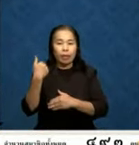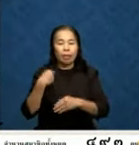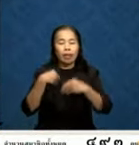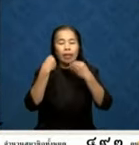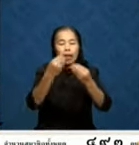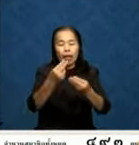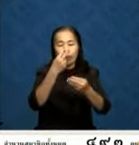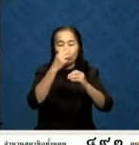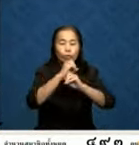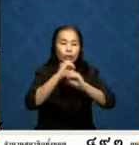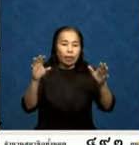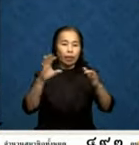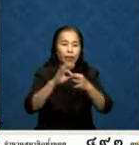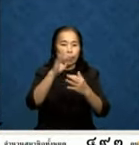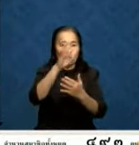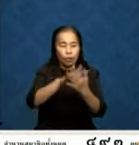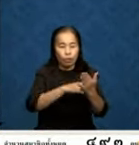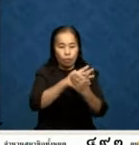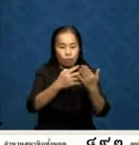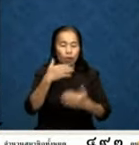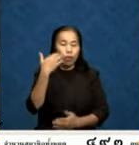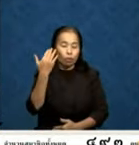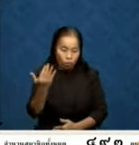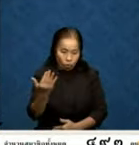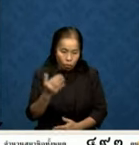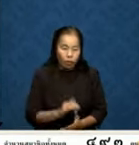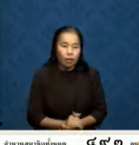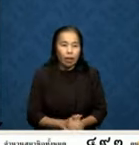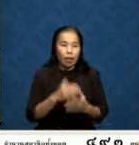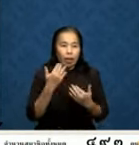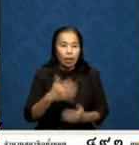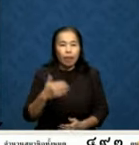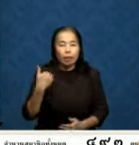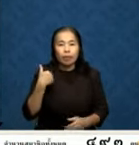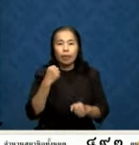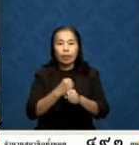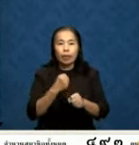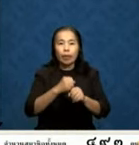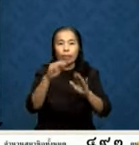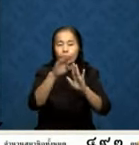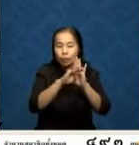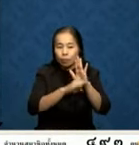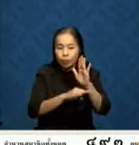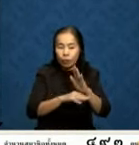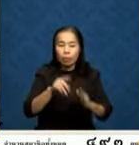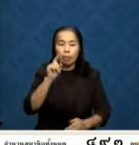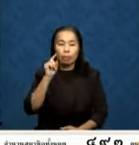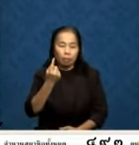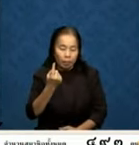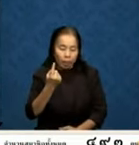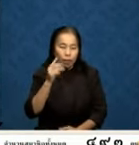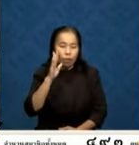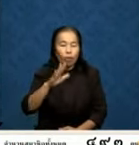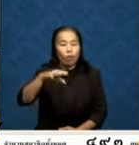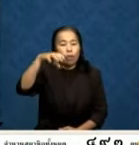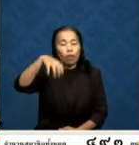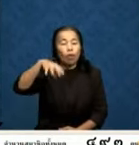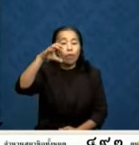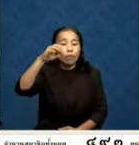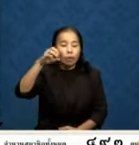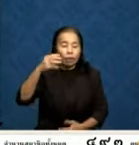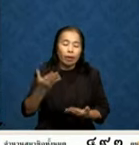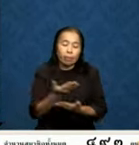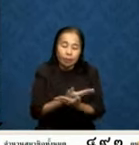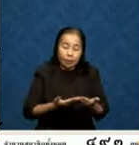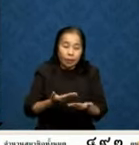ทางฝั่งนโยบายที่ชัดเจนอีกครั้งหนึ่งนะครับแล้วก็เราจะได้มีการกำหนดอีกครั้งหนึ่งในของกกพ.ในการพิจารณาเรื่องนี้นะ